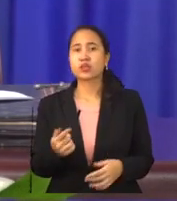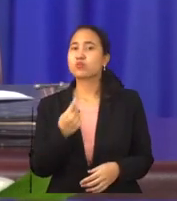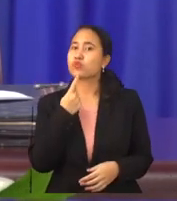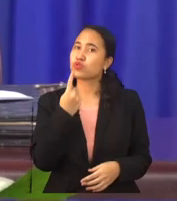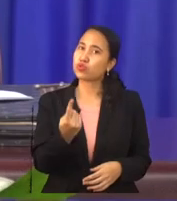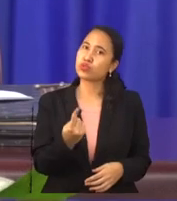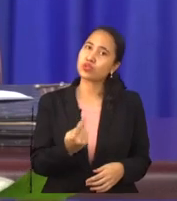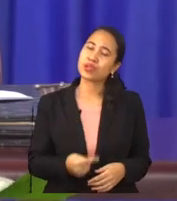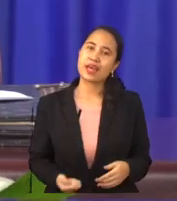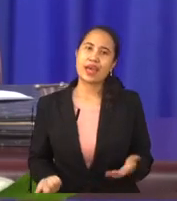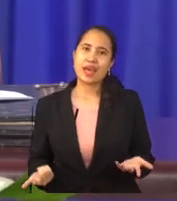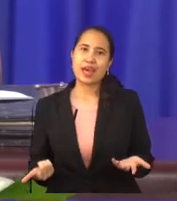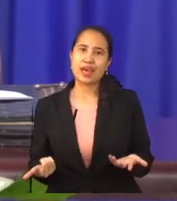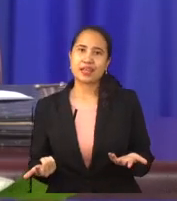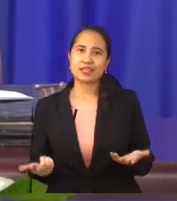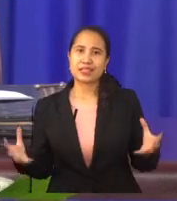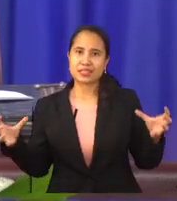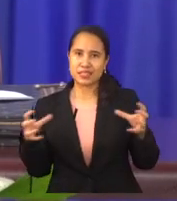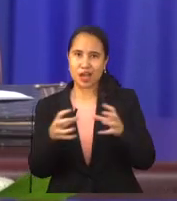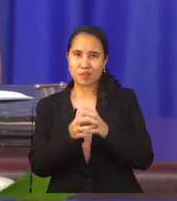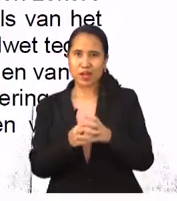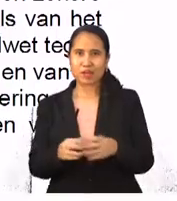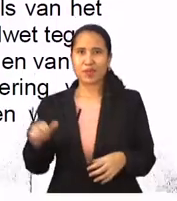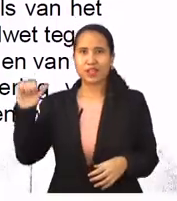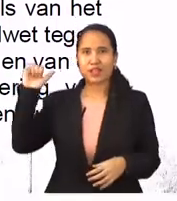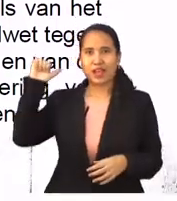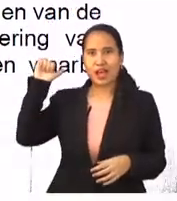inmenging en de samenhang met amnestie.